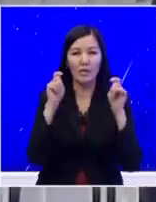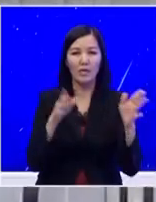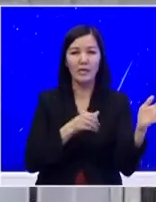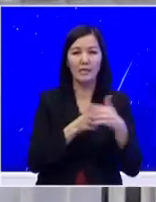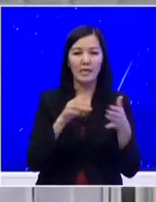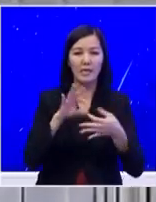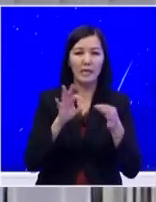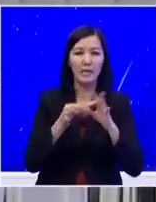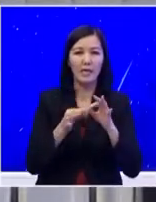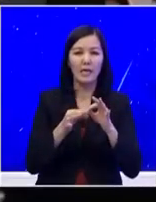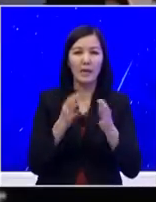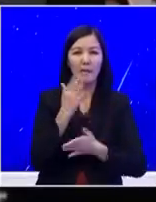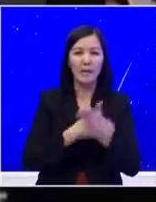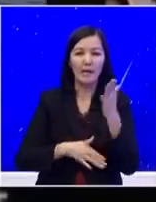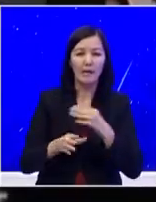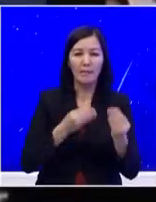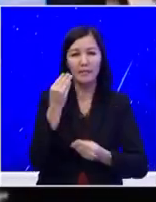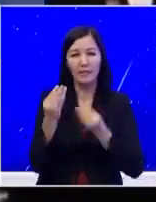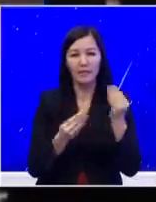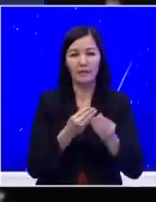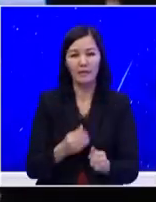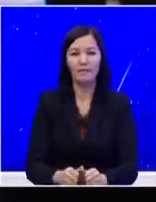закрытия Олимпийских и Паралимпийских игр.